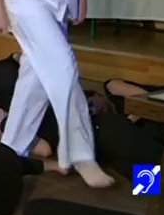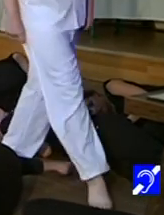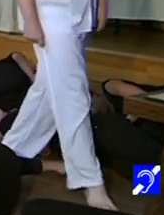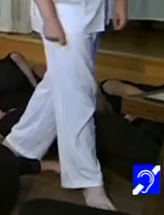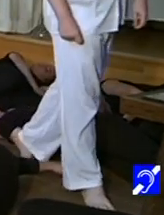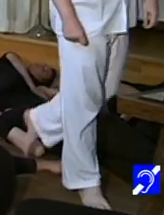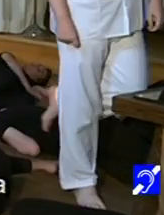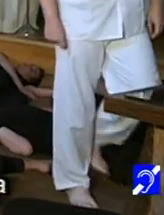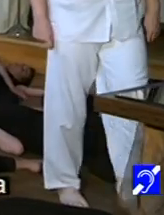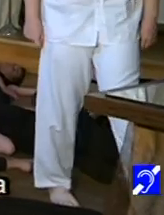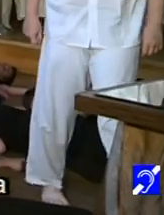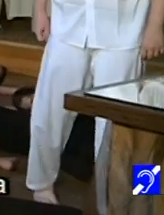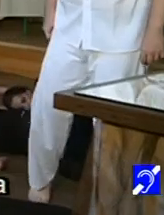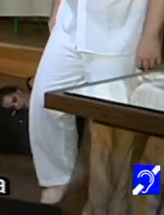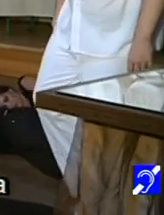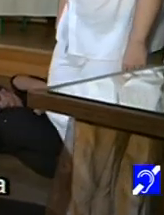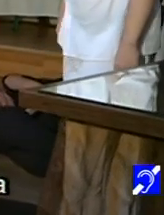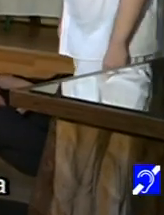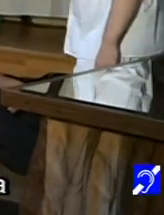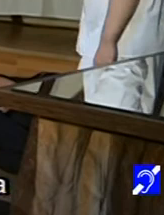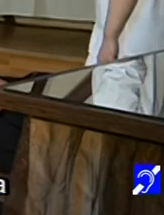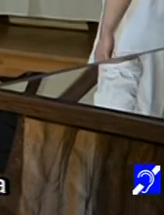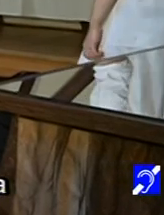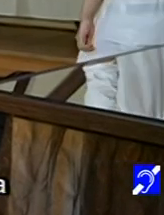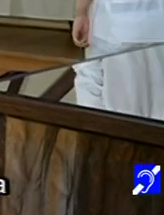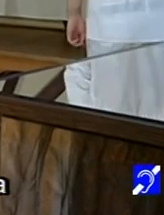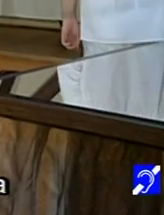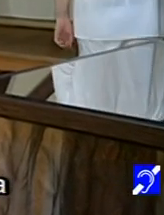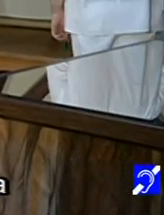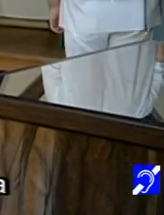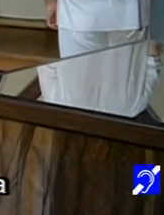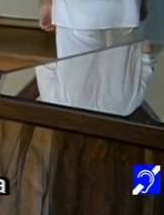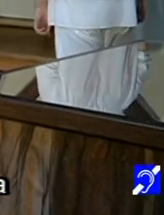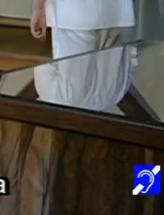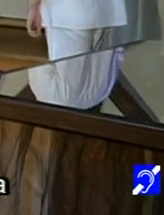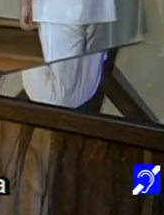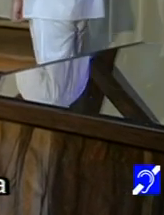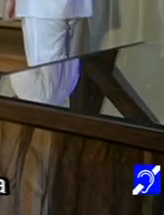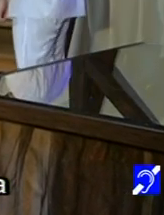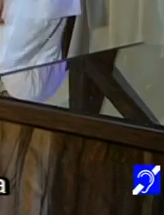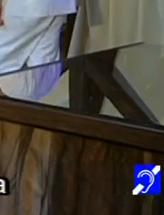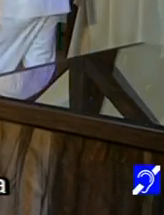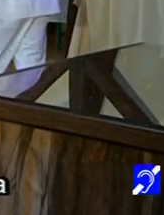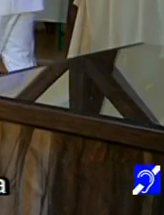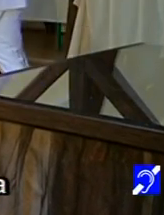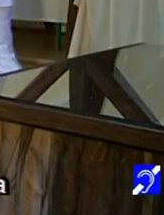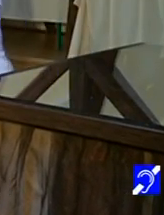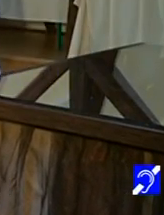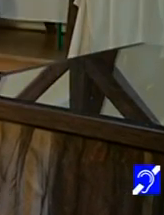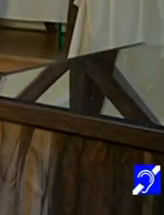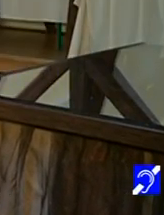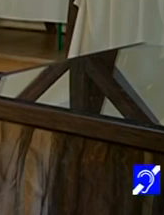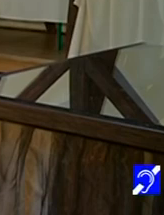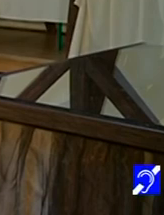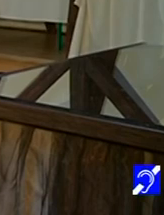Welten, die, das sind Sachen, die wir nicht sehen können in der Realität. Das sind Sachen, die